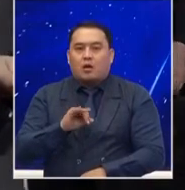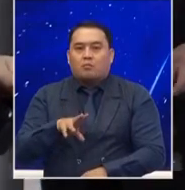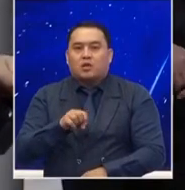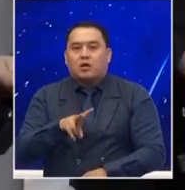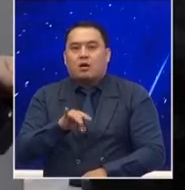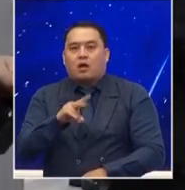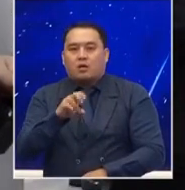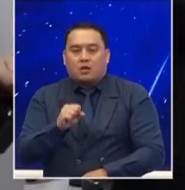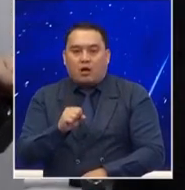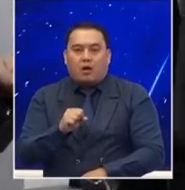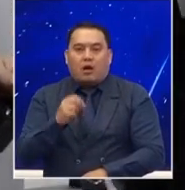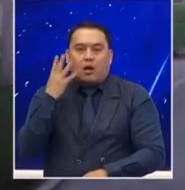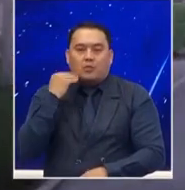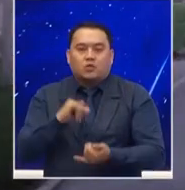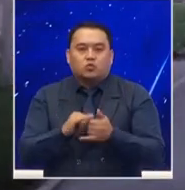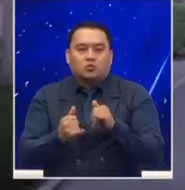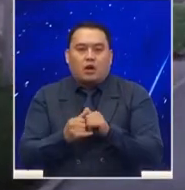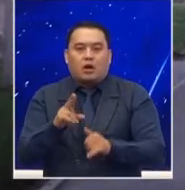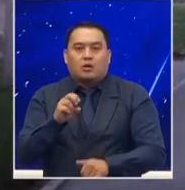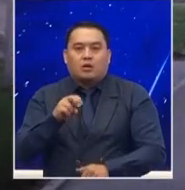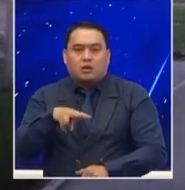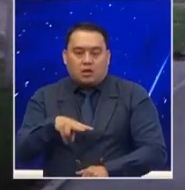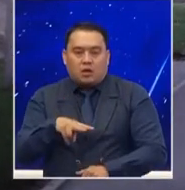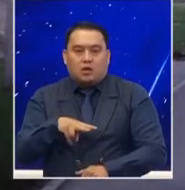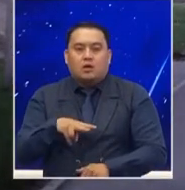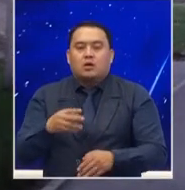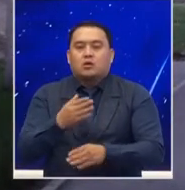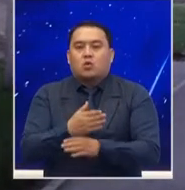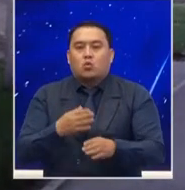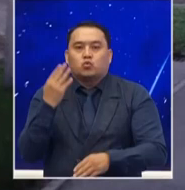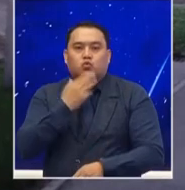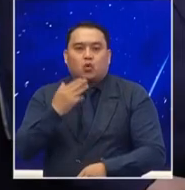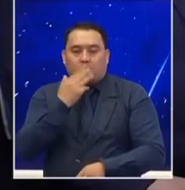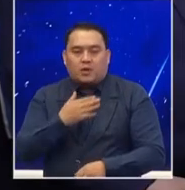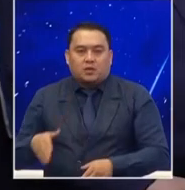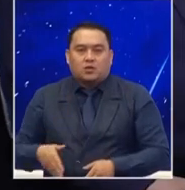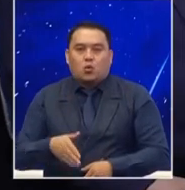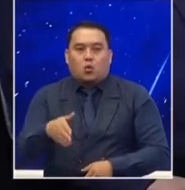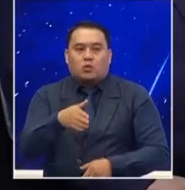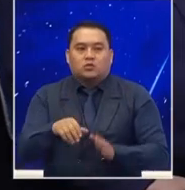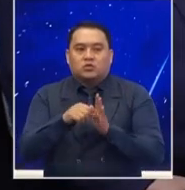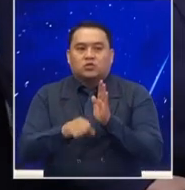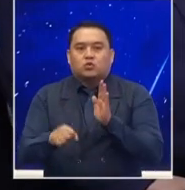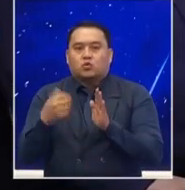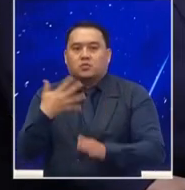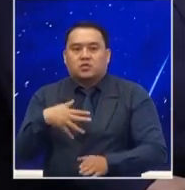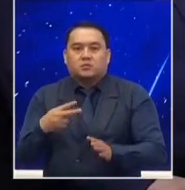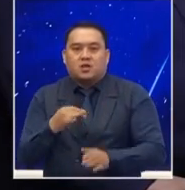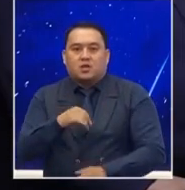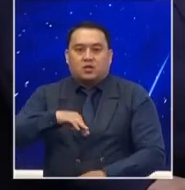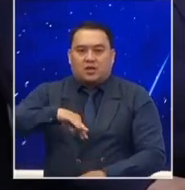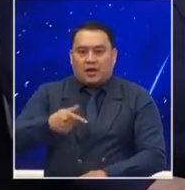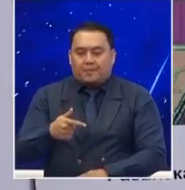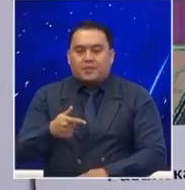Аблайхана, через трассу Алматы-Ускимин в районе АКЛ и транспортной развязки на Уштобинской автодороге на общую сумму 656,5